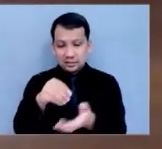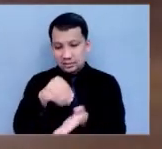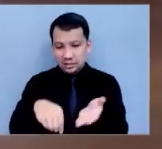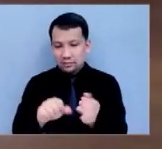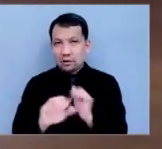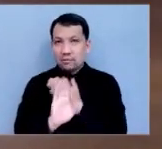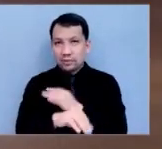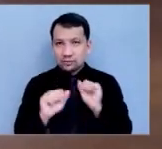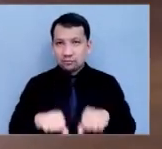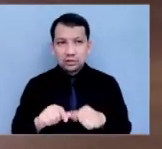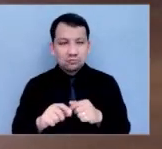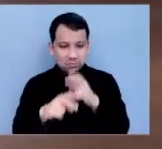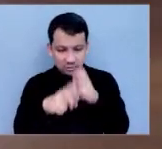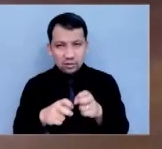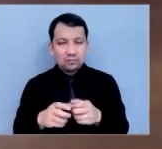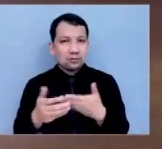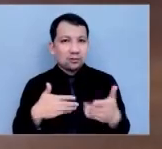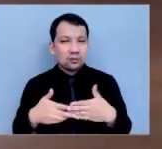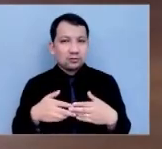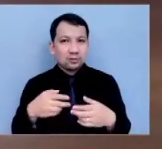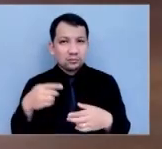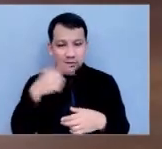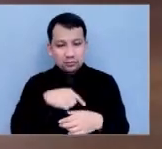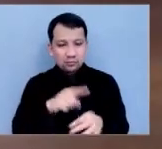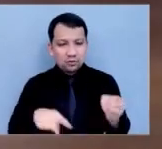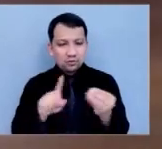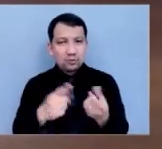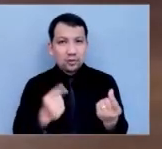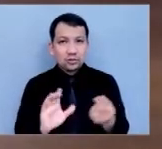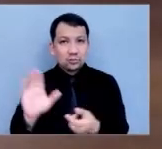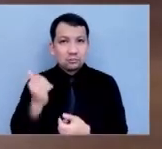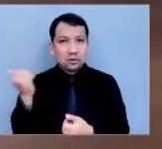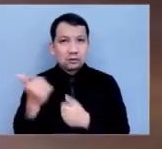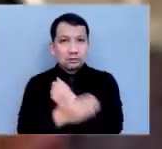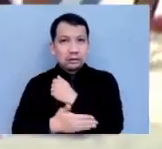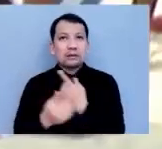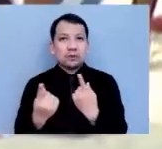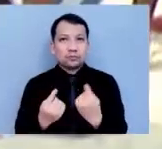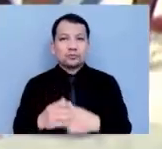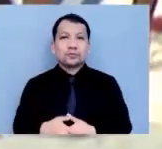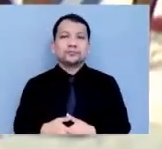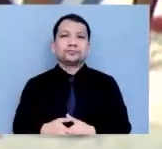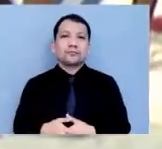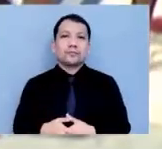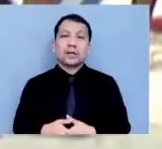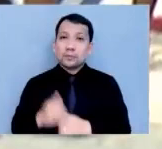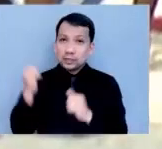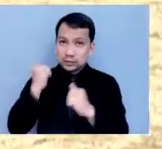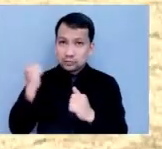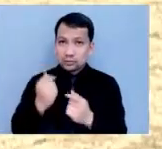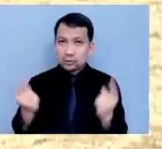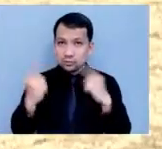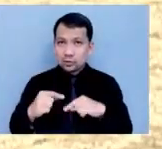mas maiiwasan ang mga panluloko. Yan na rin daw kasi ang ginagawa ngayon sa ibang mga bansa. Inaasahang ipatutupad na